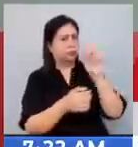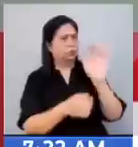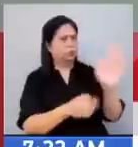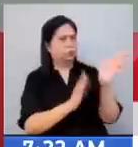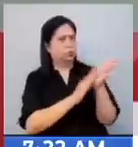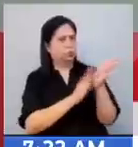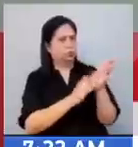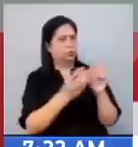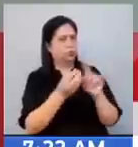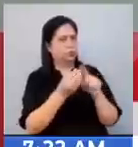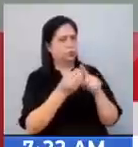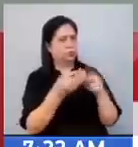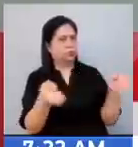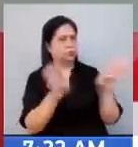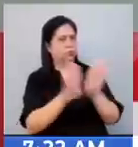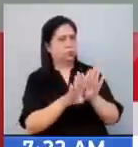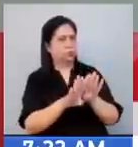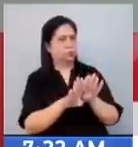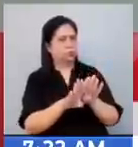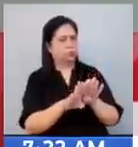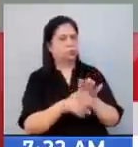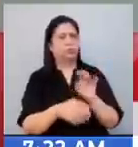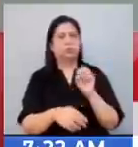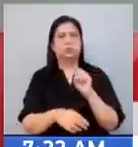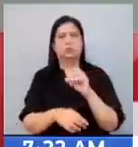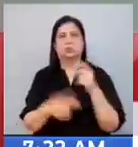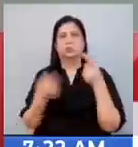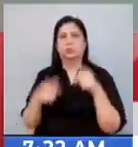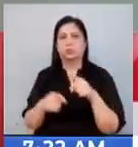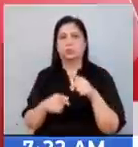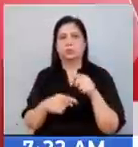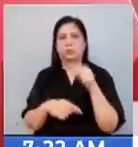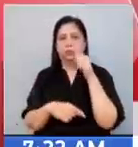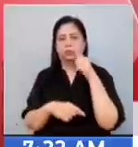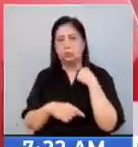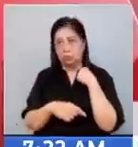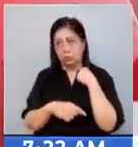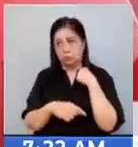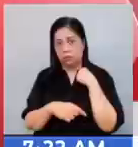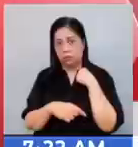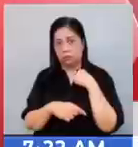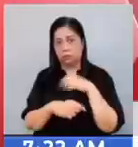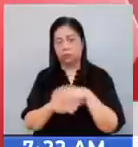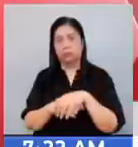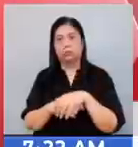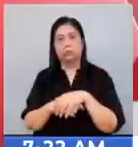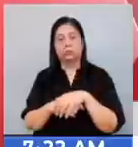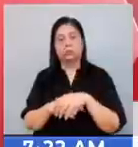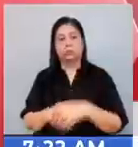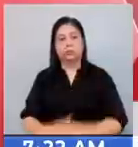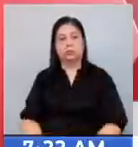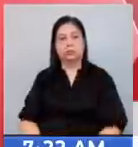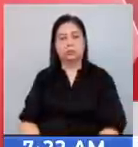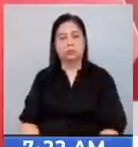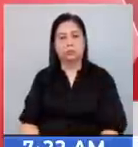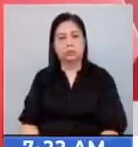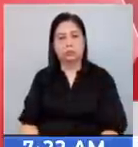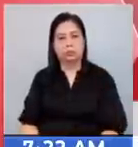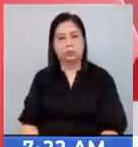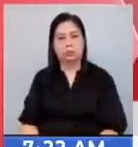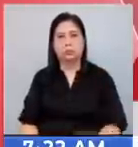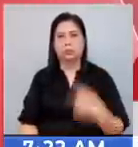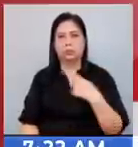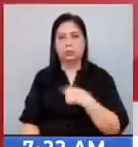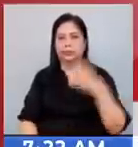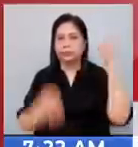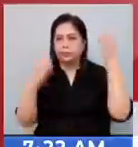siya kahapon, Monday, ng umaga po. Tapos may, we are expecting the owners po eh.